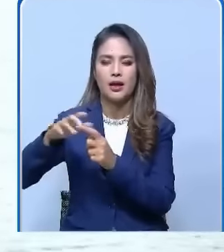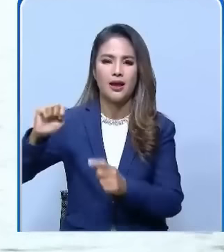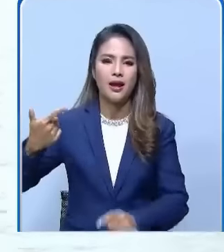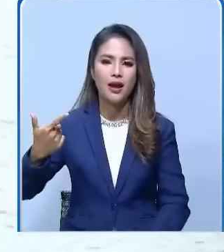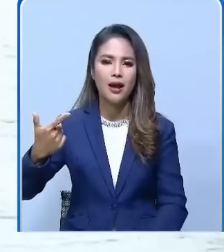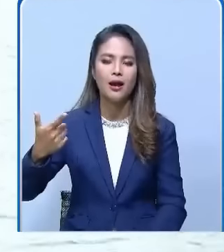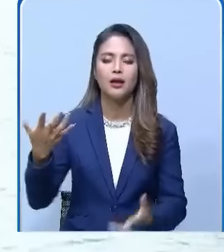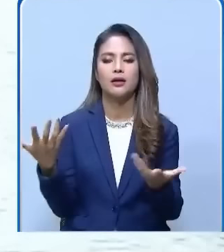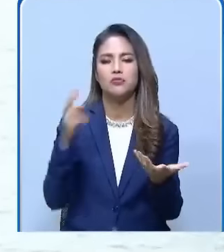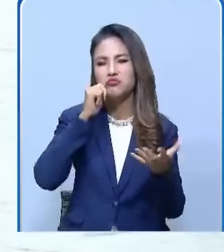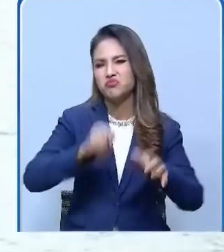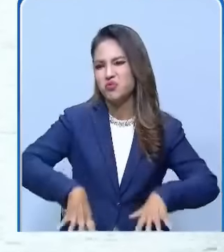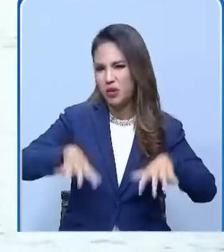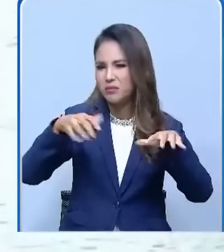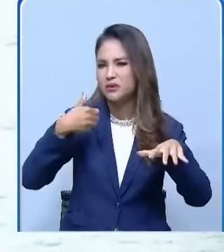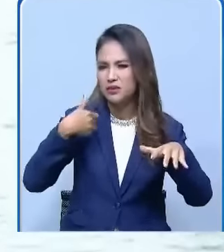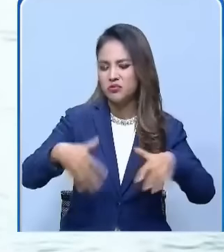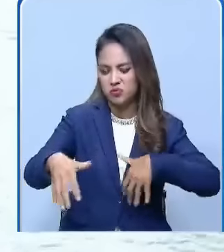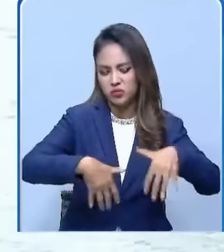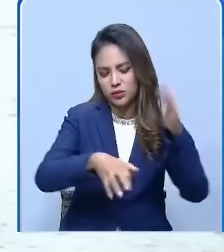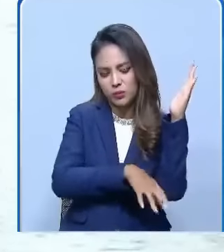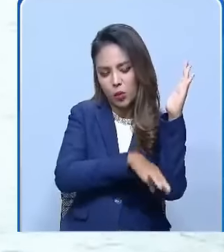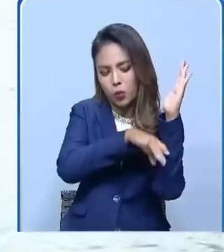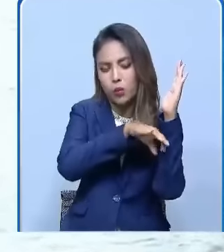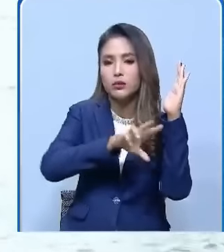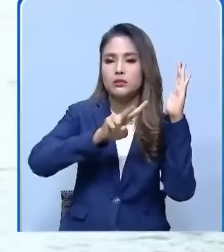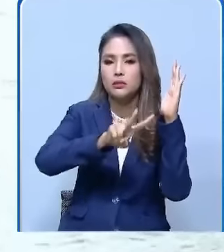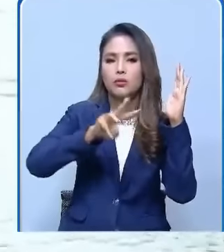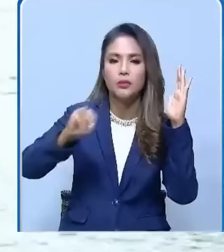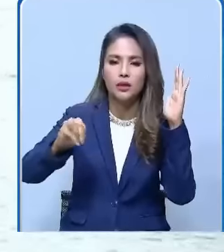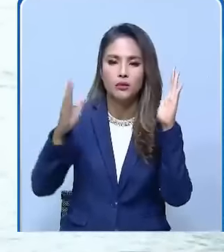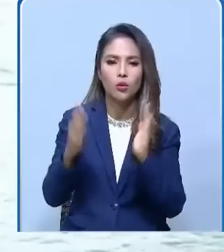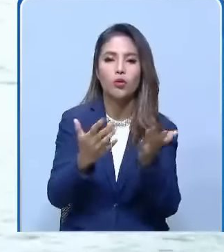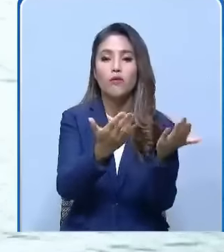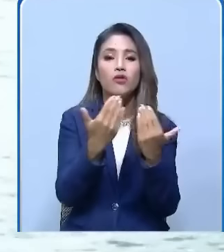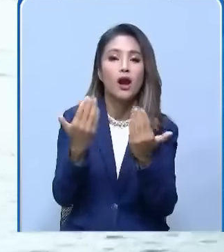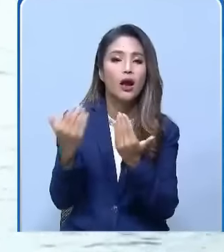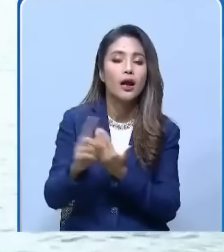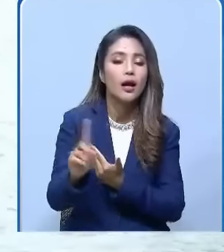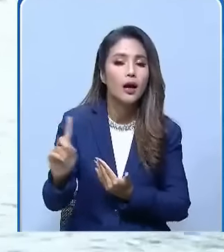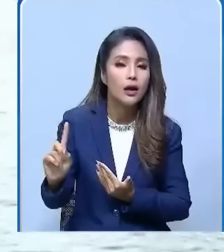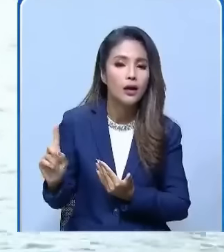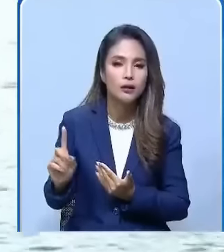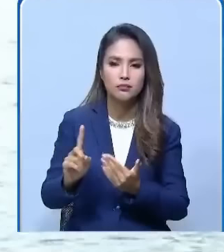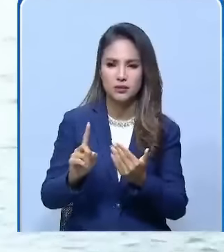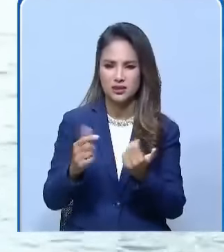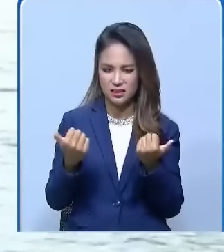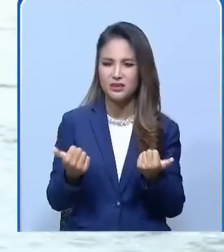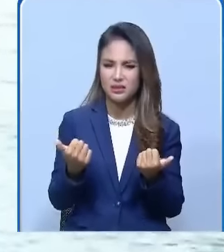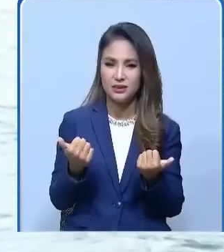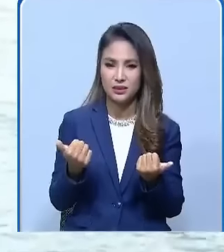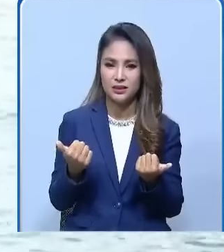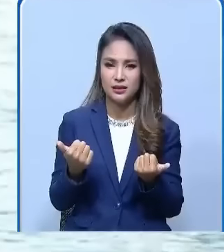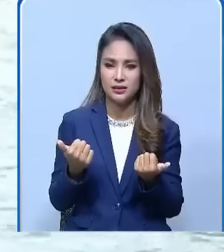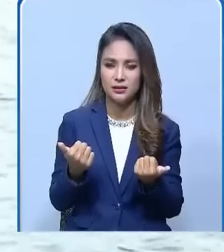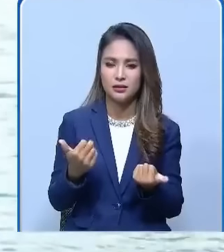อยู่บางชุมชนนั้นท่วมสูงเกือบ2เมตรนะครับแล้วก็ชาวบ้านก็ฝากมานะครับว่าในพื้นที่โซนใต้ตอนนี้นะครับก็มีเพียงหน่วยงานท้อง